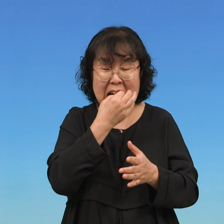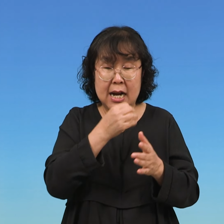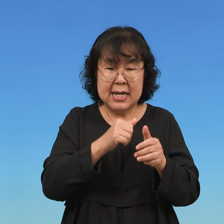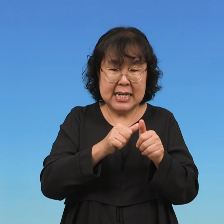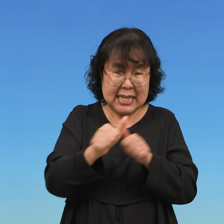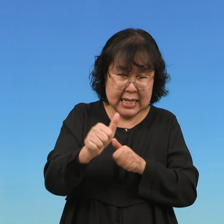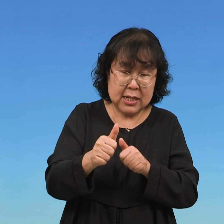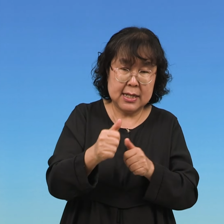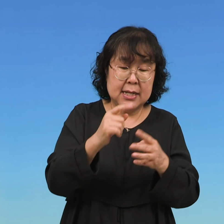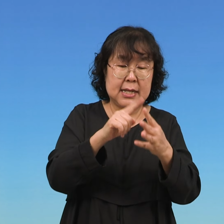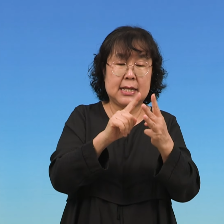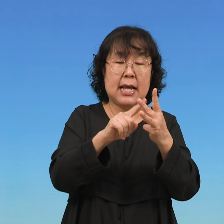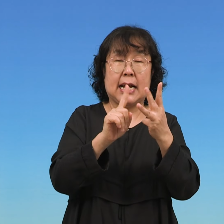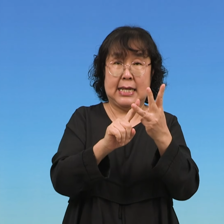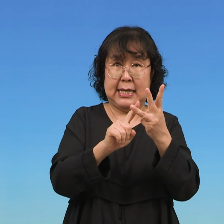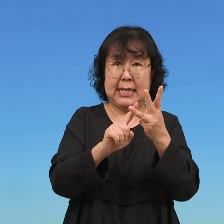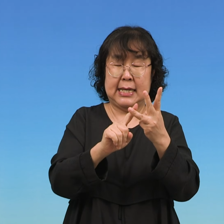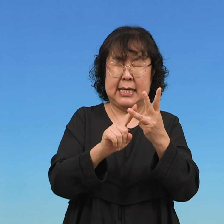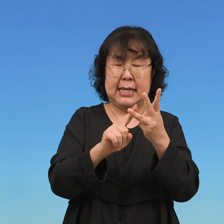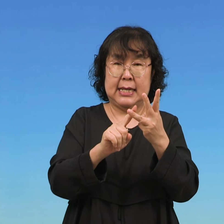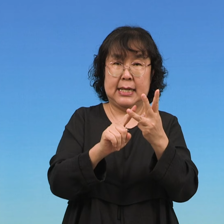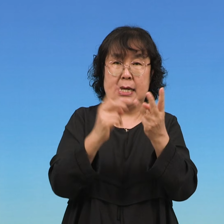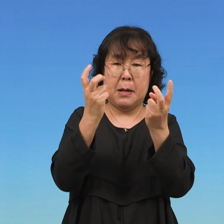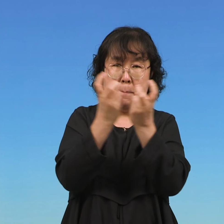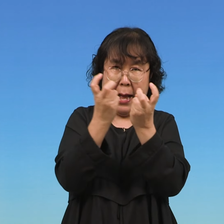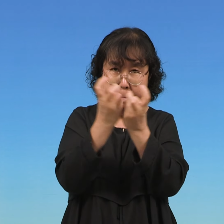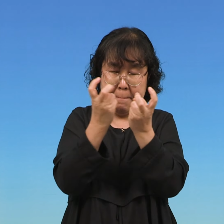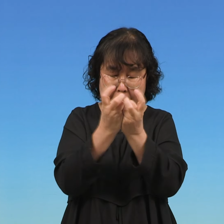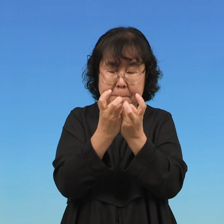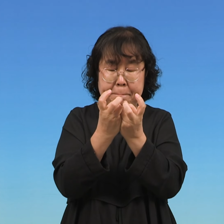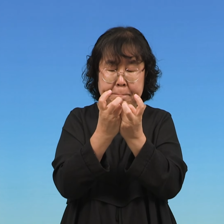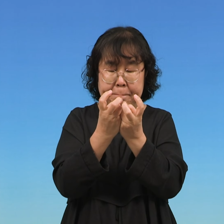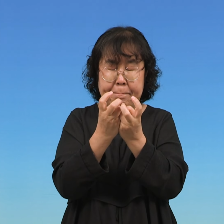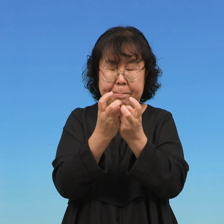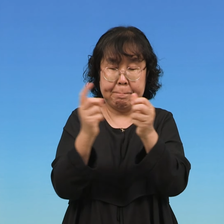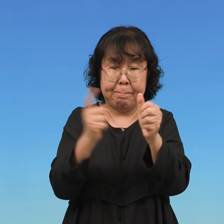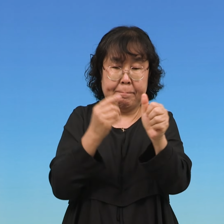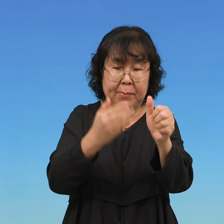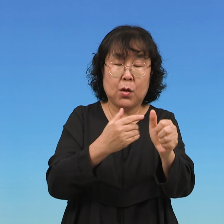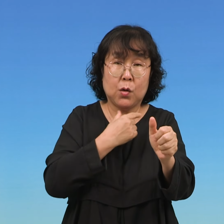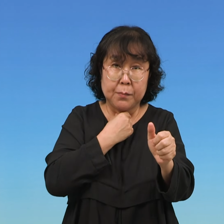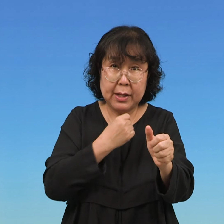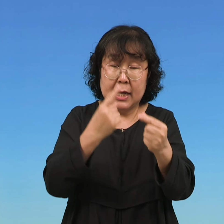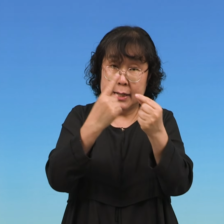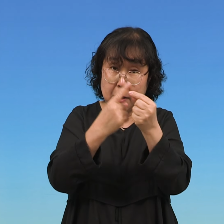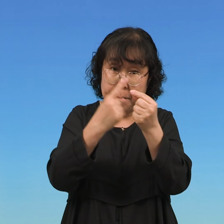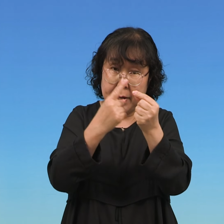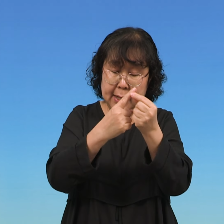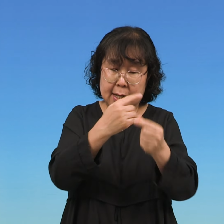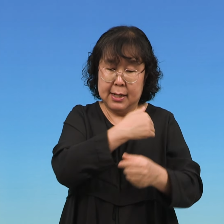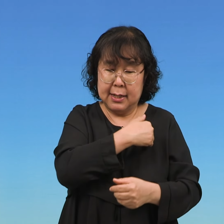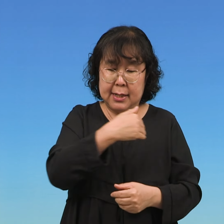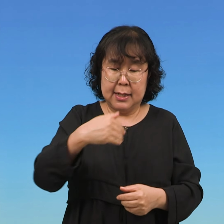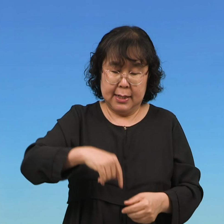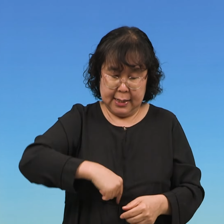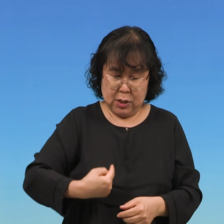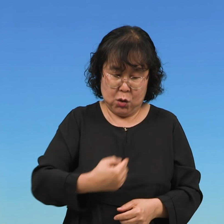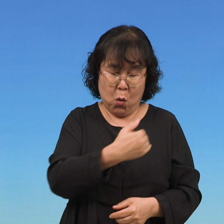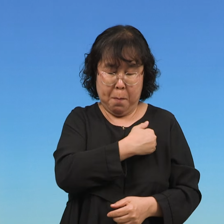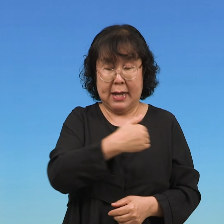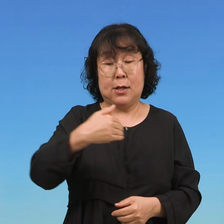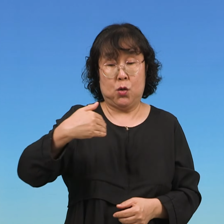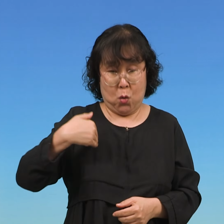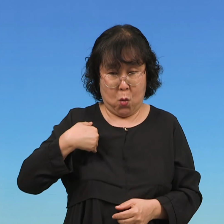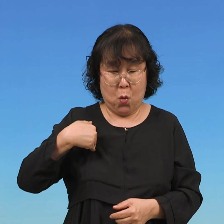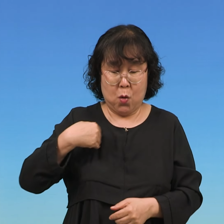드리려고 하는데요 자 첫째 탐심을이기는 비결 자족과 단순한 삶을 훈련하기